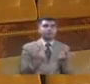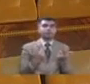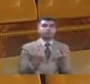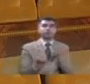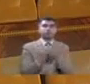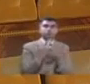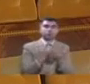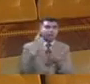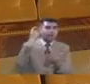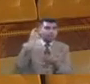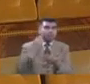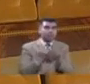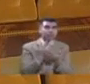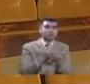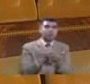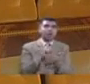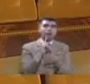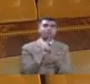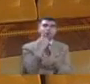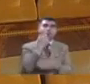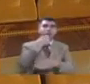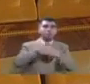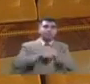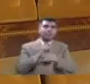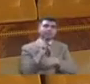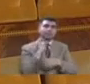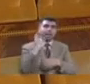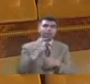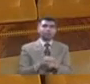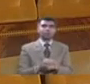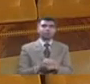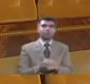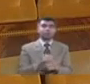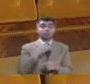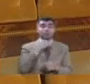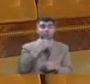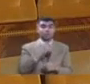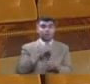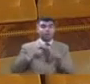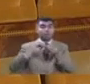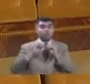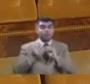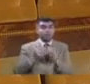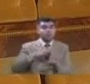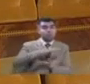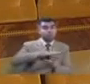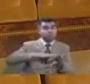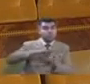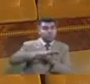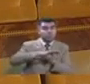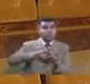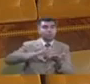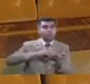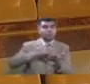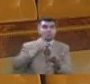مهمة بالمناطق التي ينتمو إليها. السيد الوزير، هذه المشاكل في